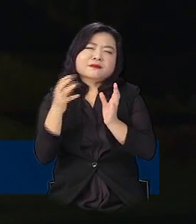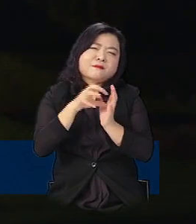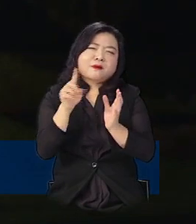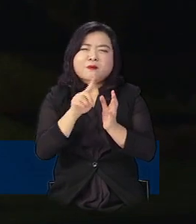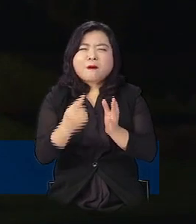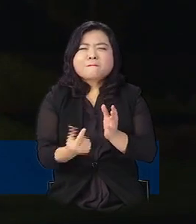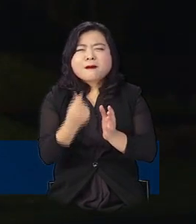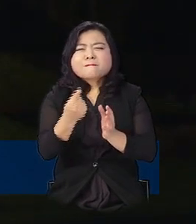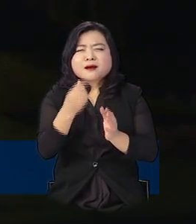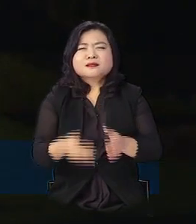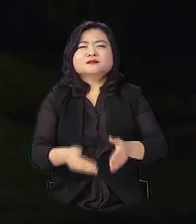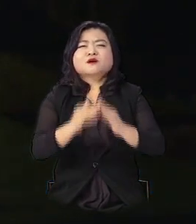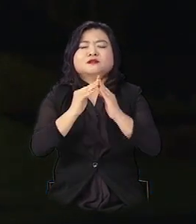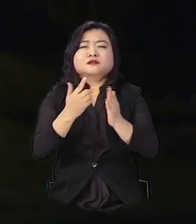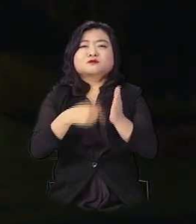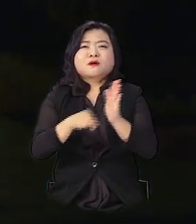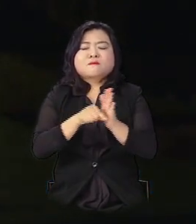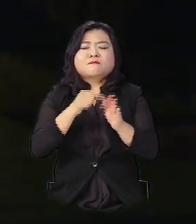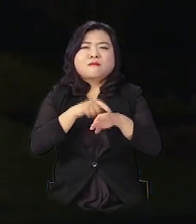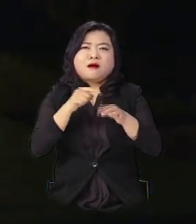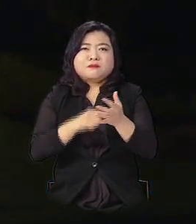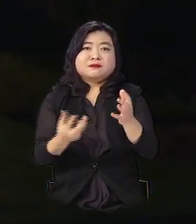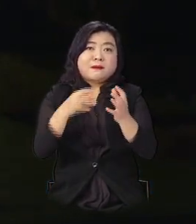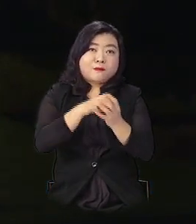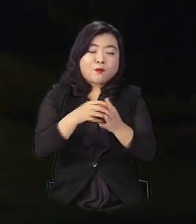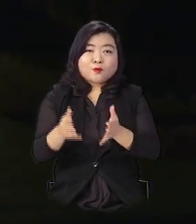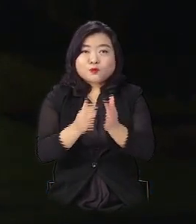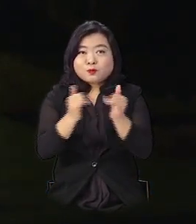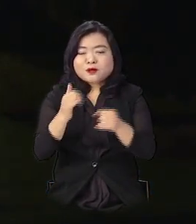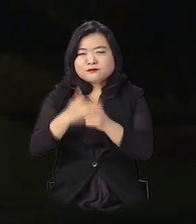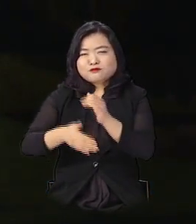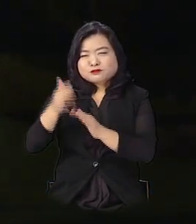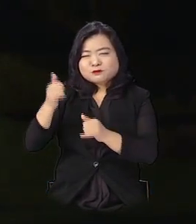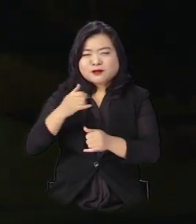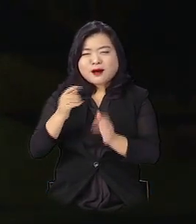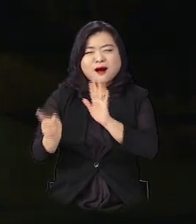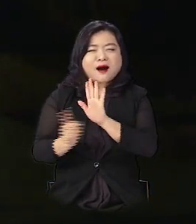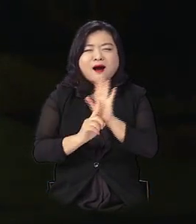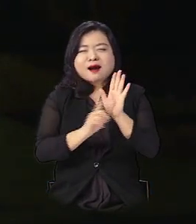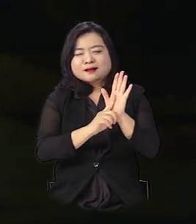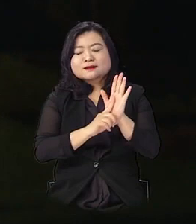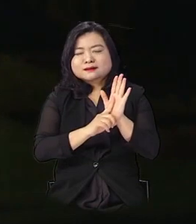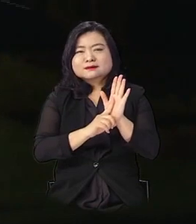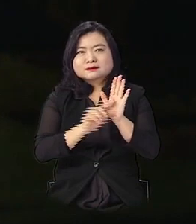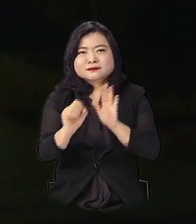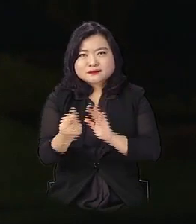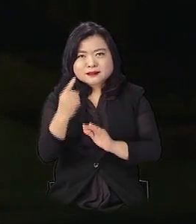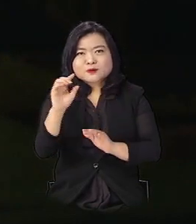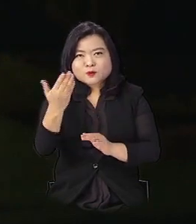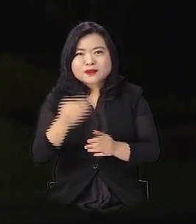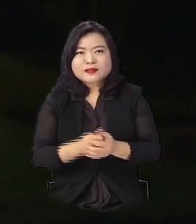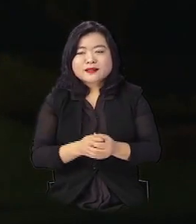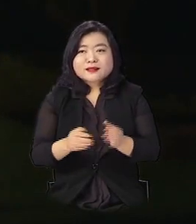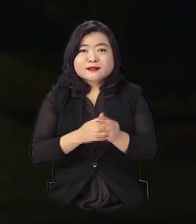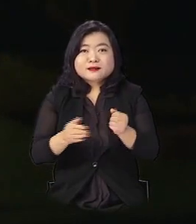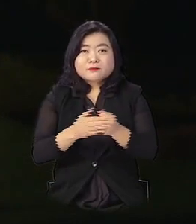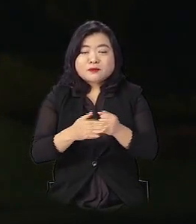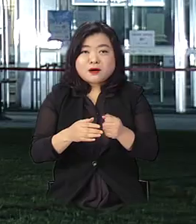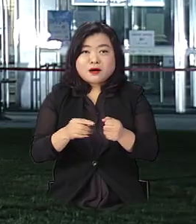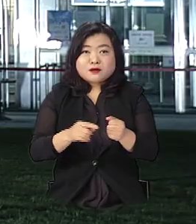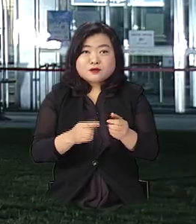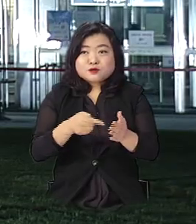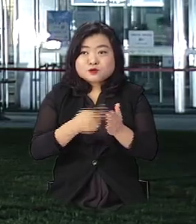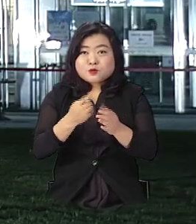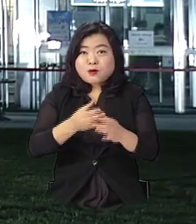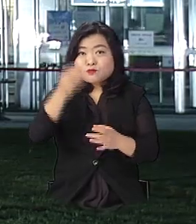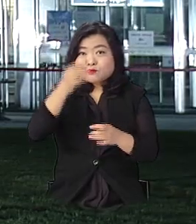빨리 설치하자 이런 뜻을 담고 도민과 대구 시민들께 알리는 그런 신호가 되겠습니다. 그래서 저 조각품이 좋아서